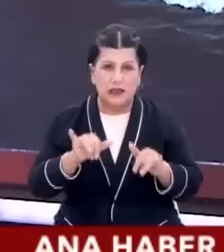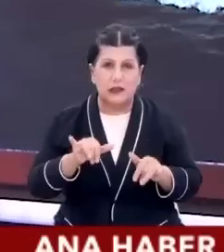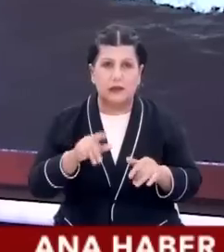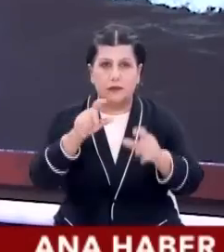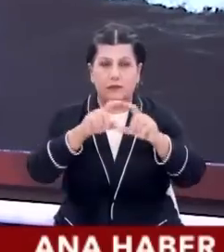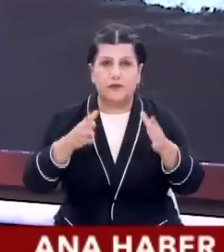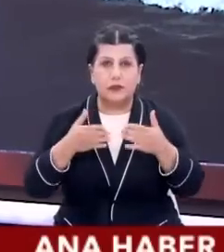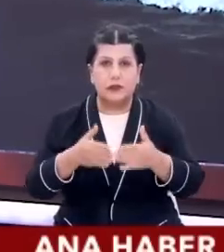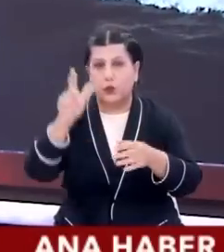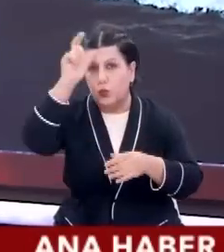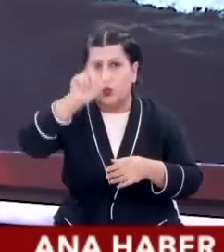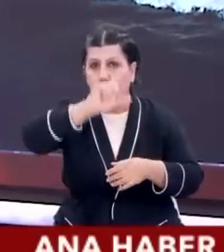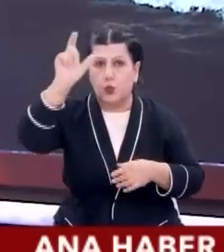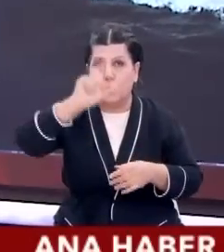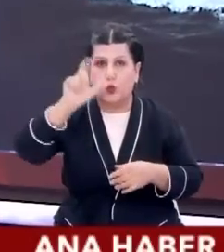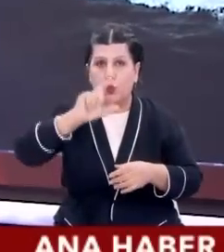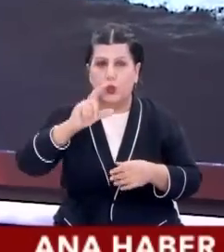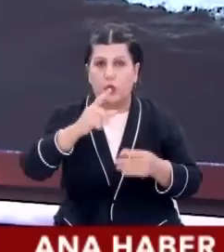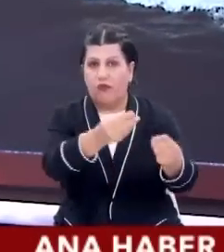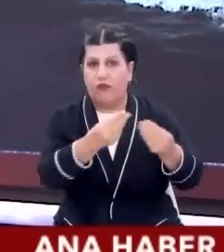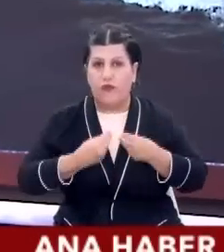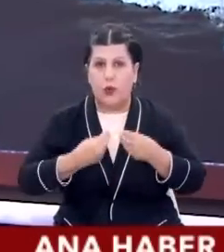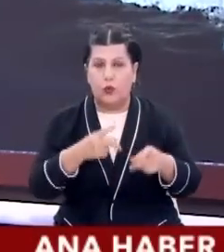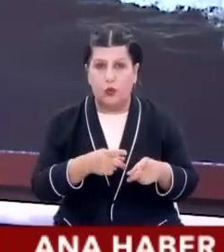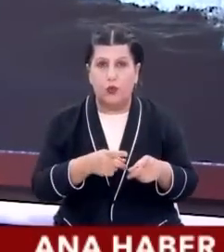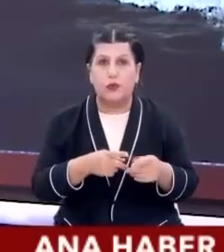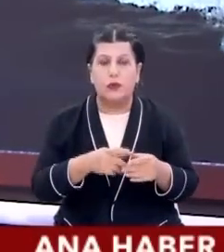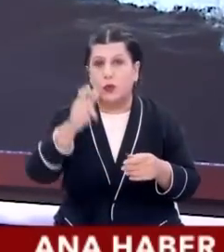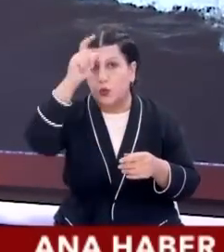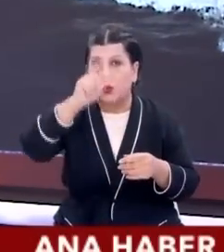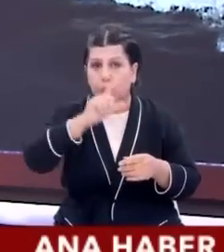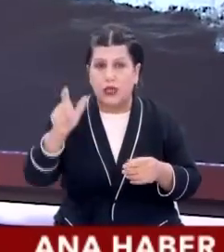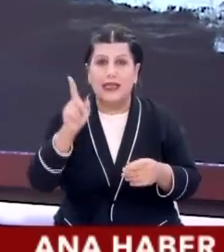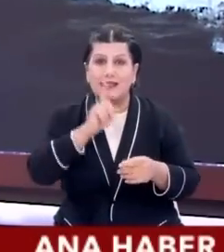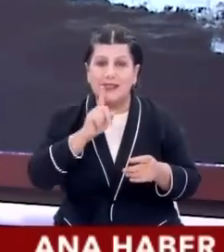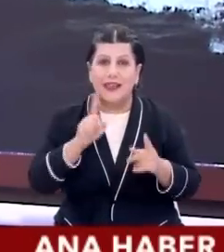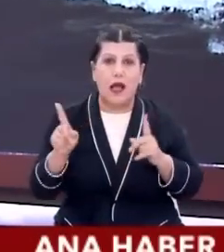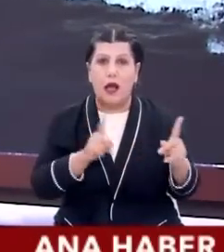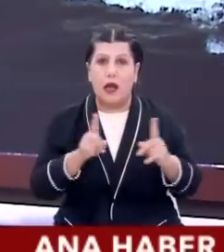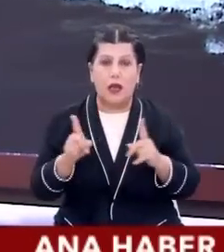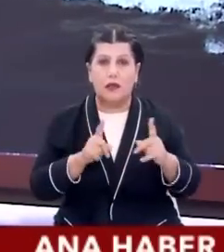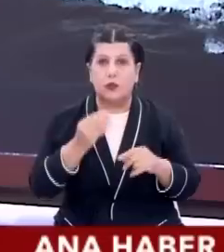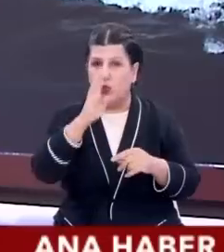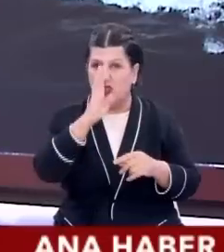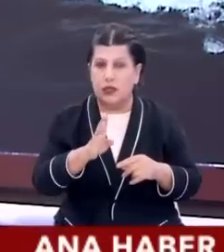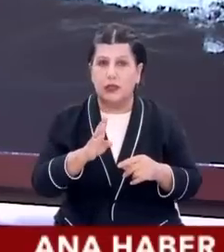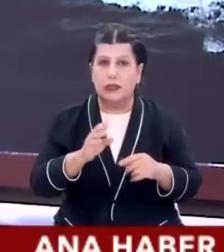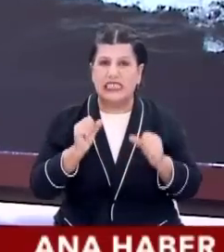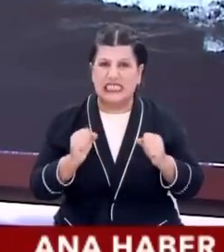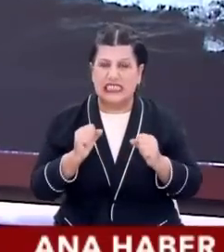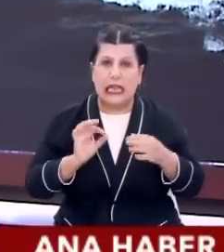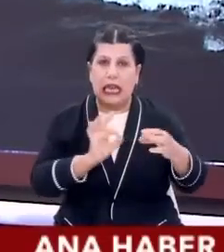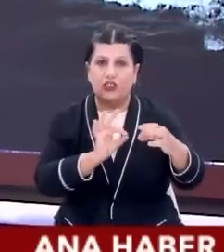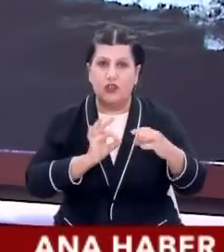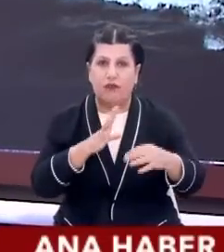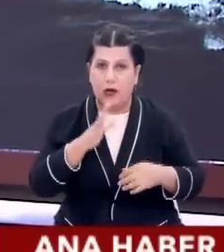fırkateyn Türkiye'ye veriliyor Efendim Türkiye ile İngiltere arasında çok ciddi sıkı ilişki var